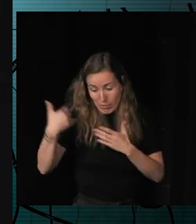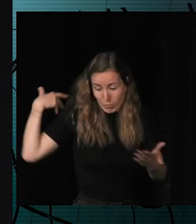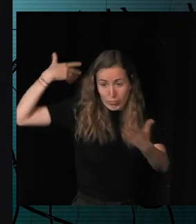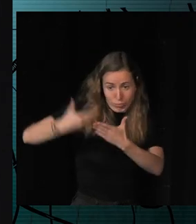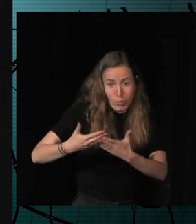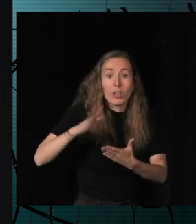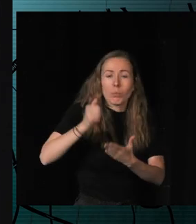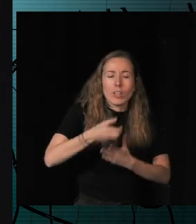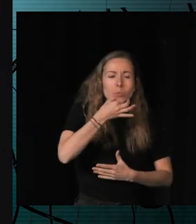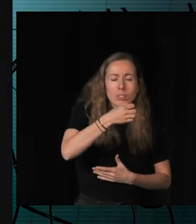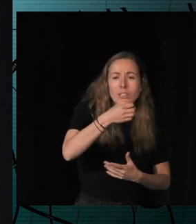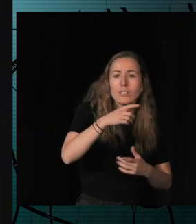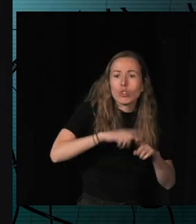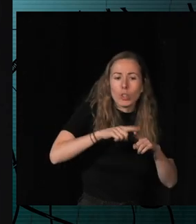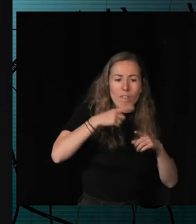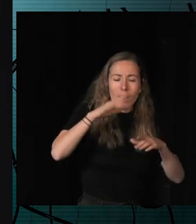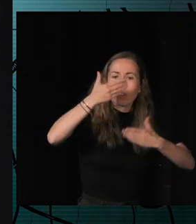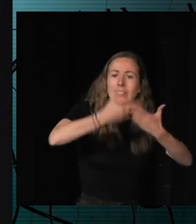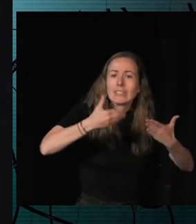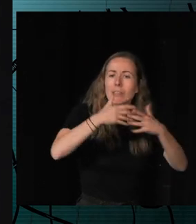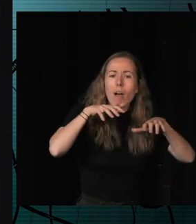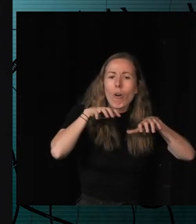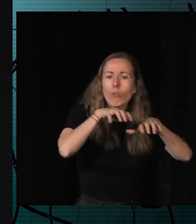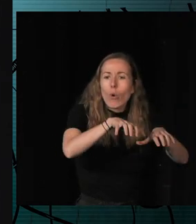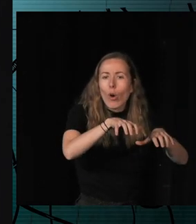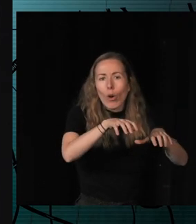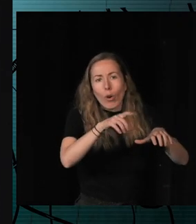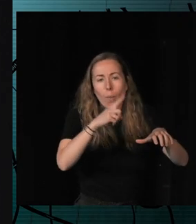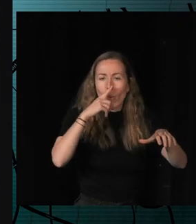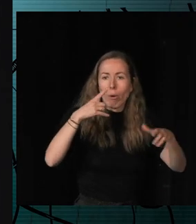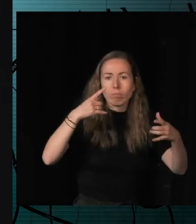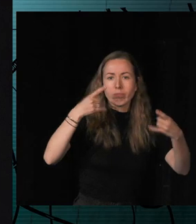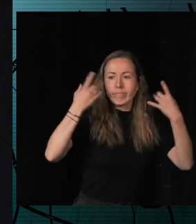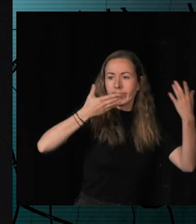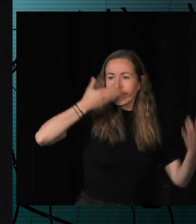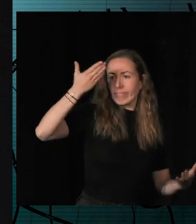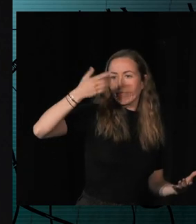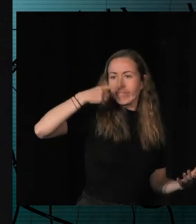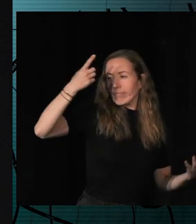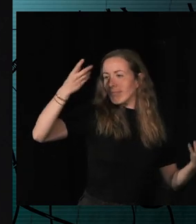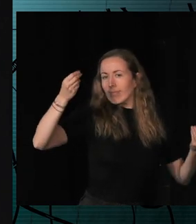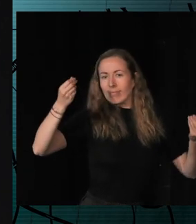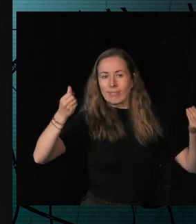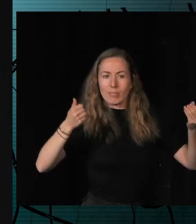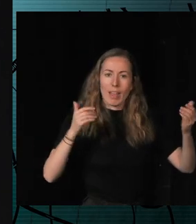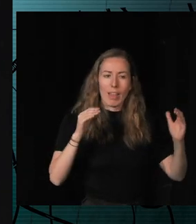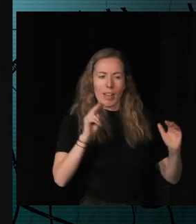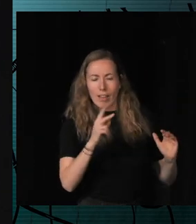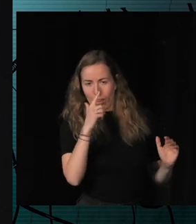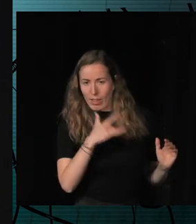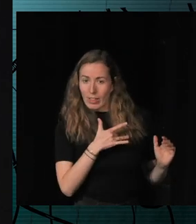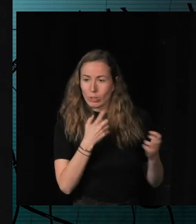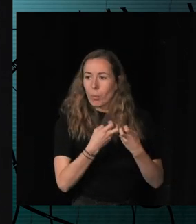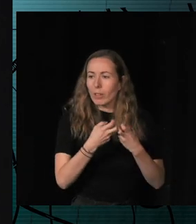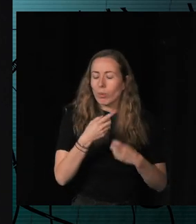l'elevated horror donc le cinéma d'horreur qu'on pourrait dire qui se la pète mais qui est vraiment qui est assez intéressant et je pense il